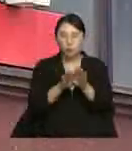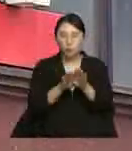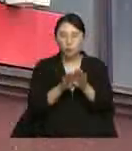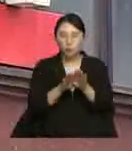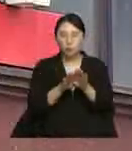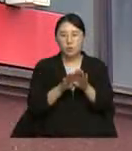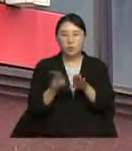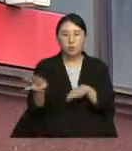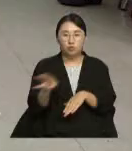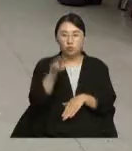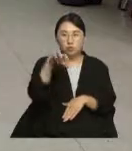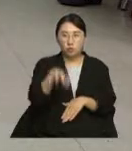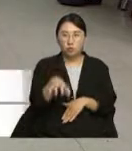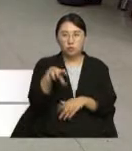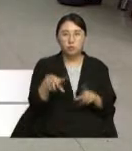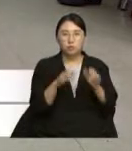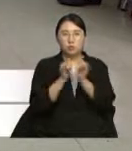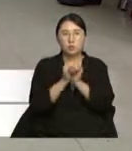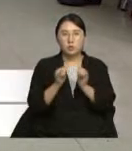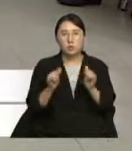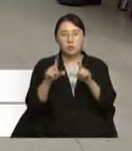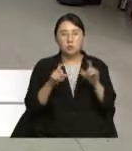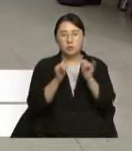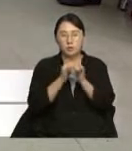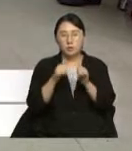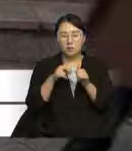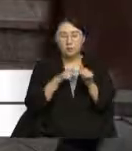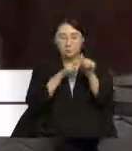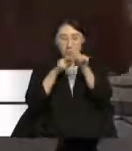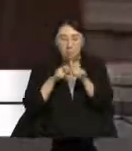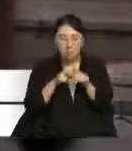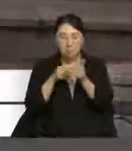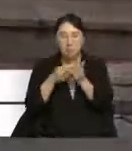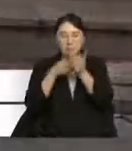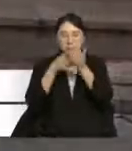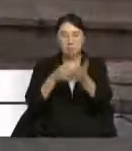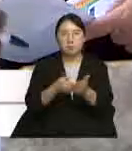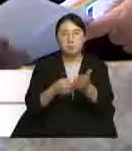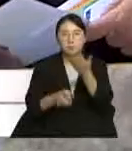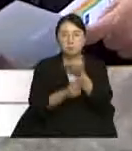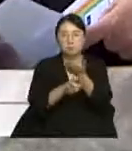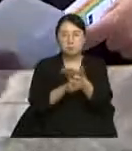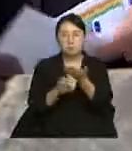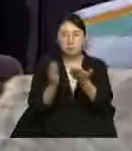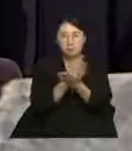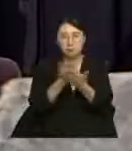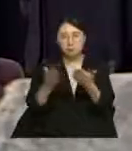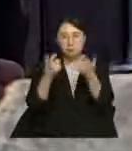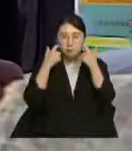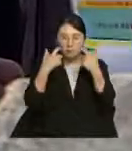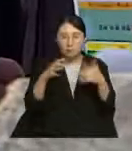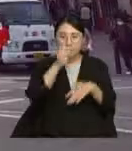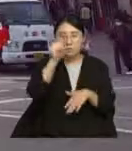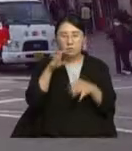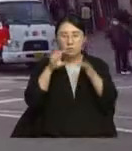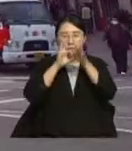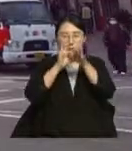마포구 망원 우체국. 주민들의 국민 감사 청구로 폐국에 대한 위법 여부가 가려질지 또 한